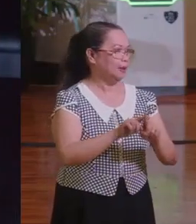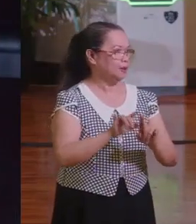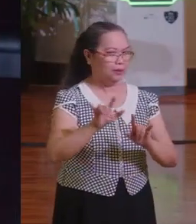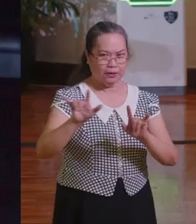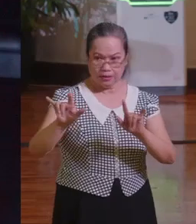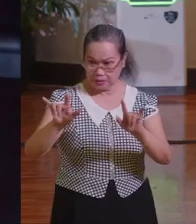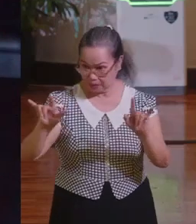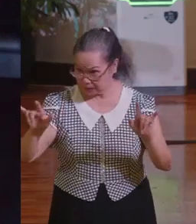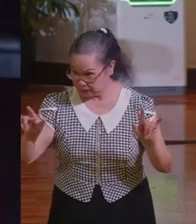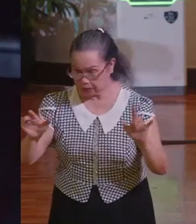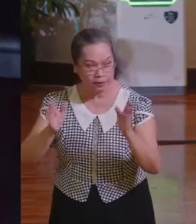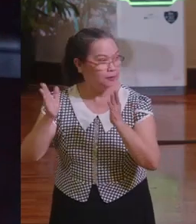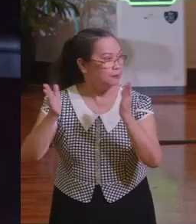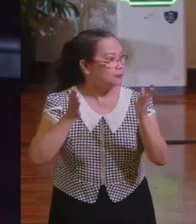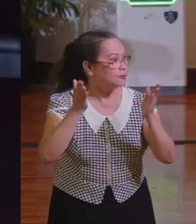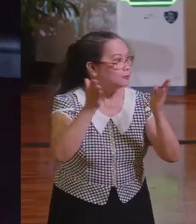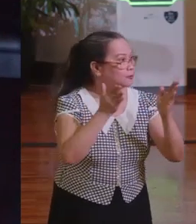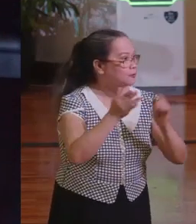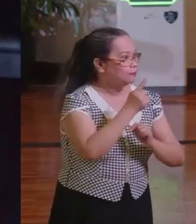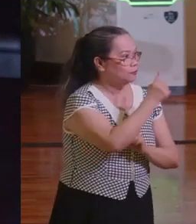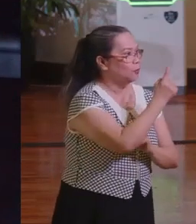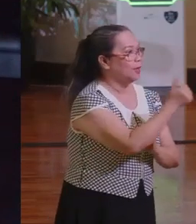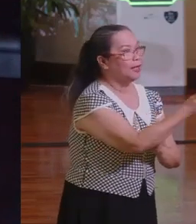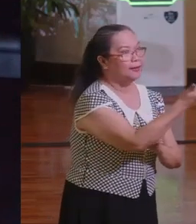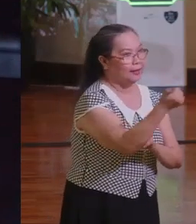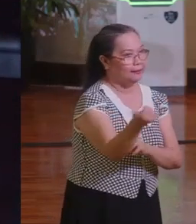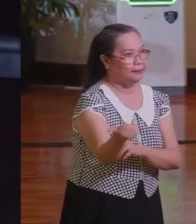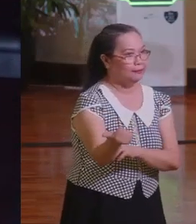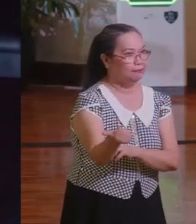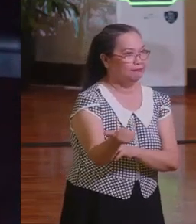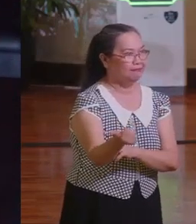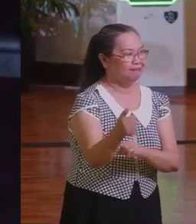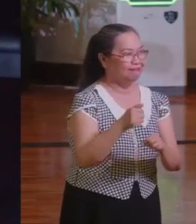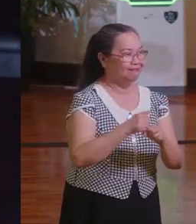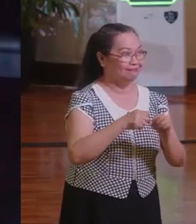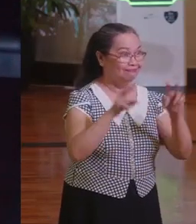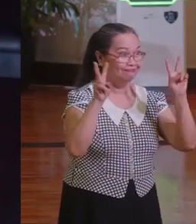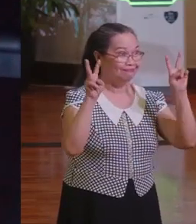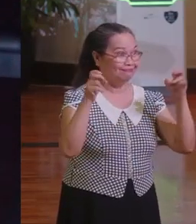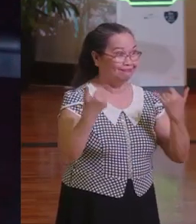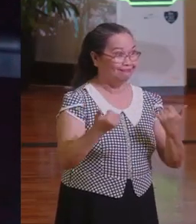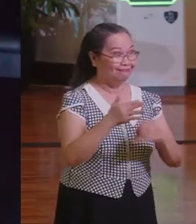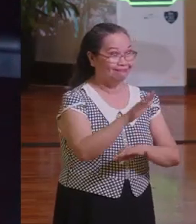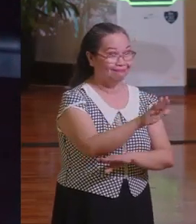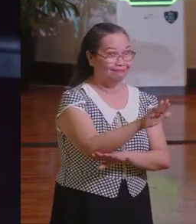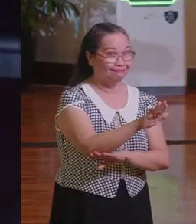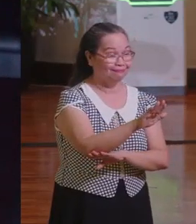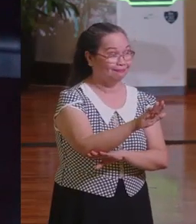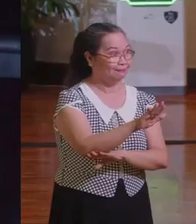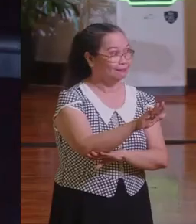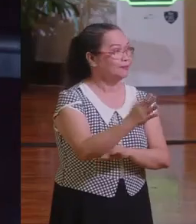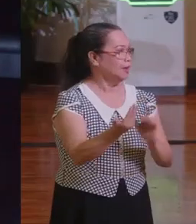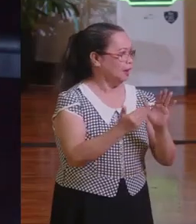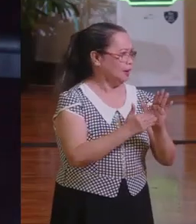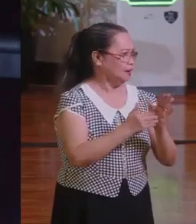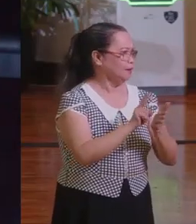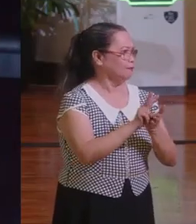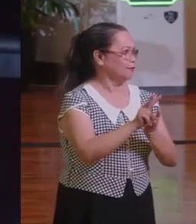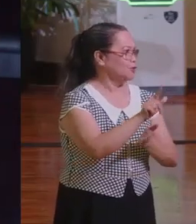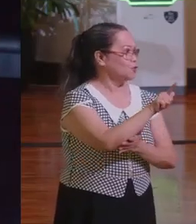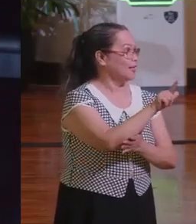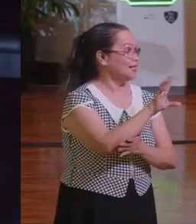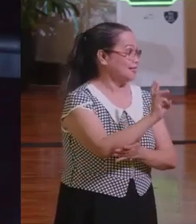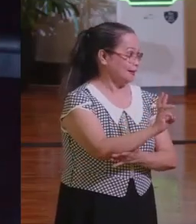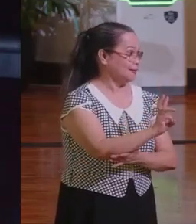one another. So ganyan po ang konteksto ng ating passage ngayong hapong ito. Tapos inulit niya ulit sa verse